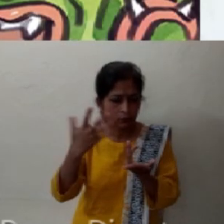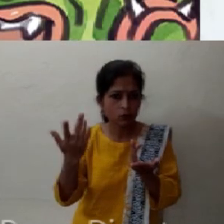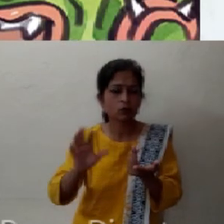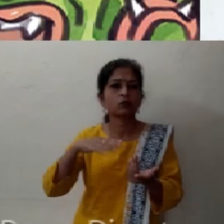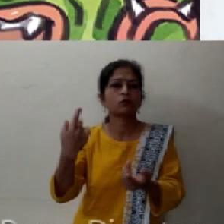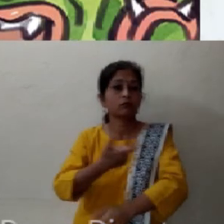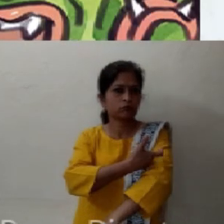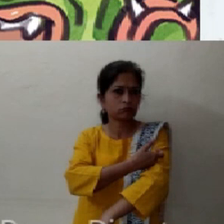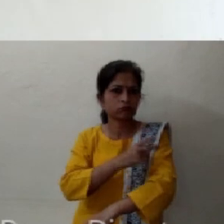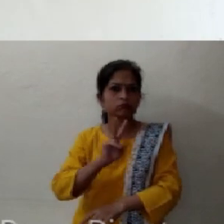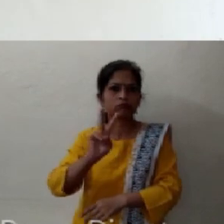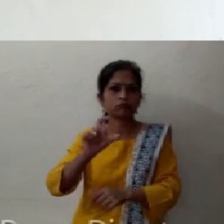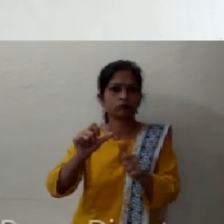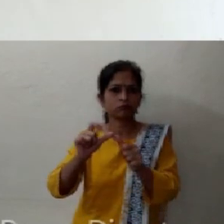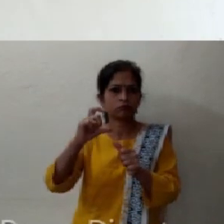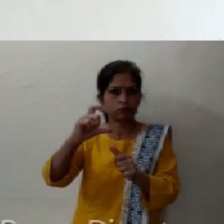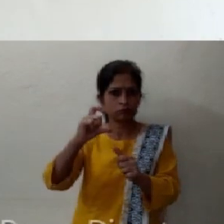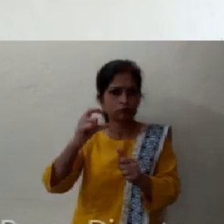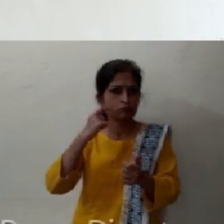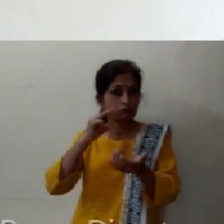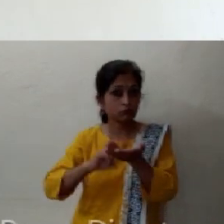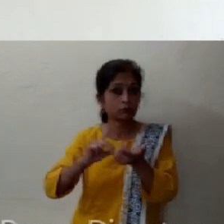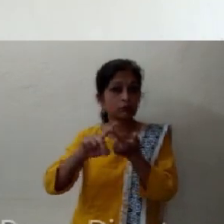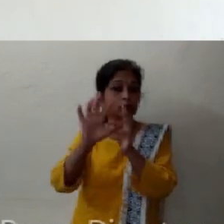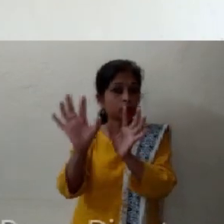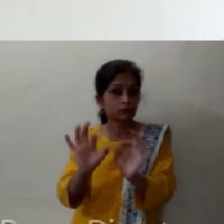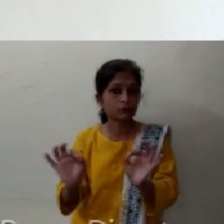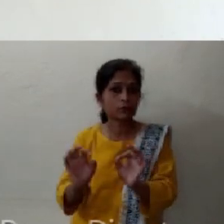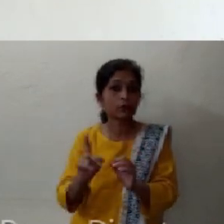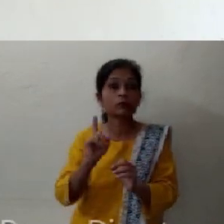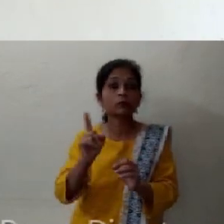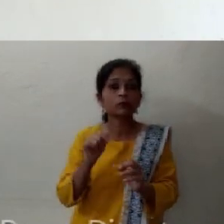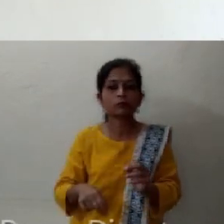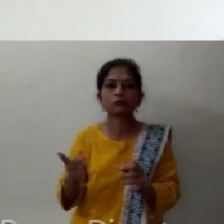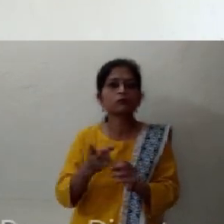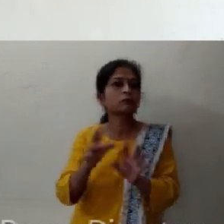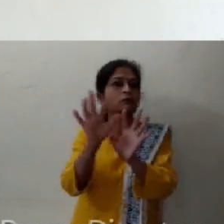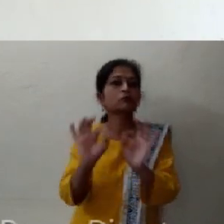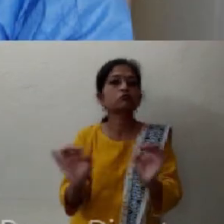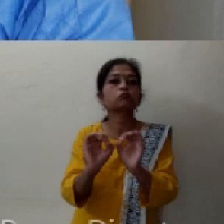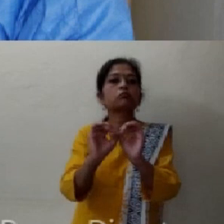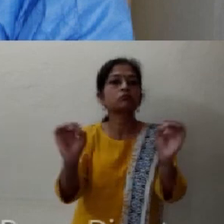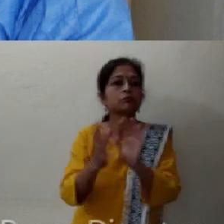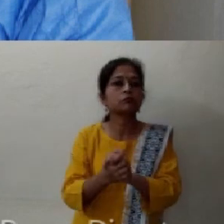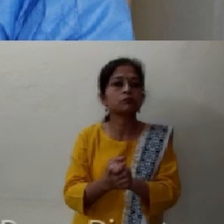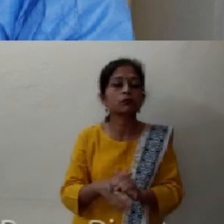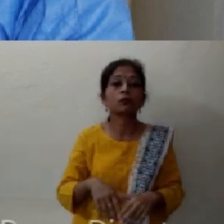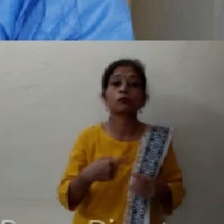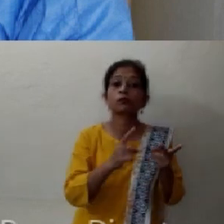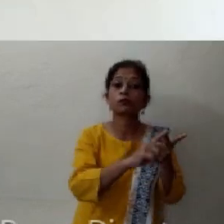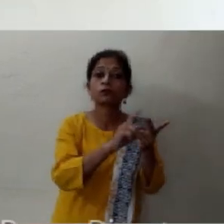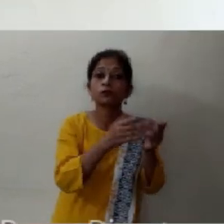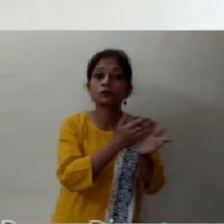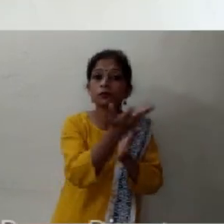या एक टीका तैयार करो, वैक्सीनेशन तैयार करो। दोनों में से कोई तैयार नहीं